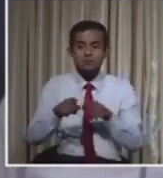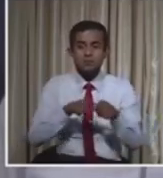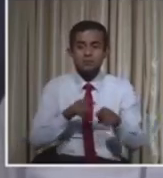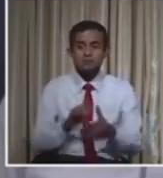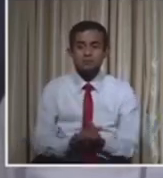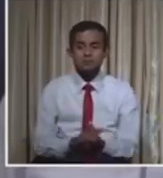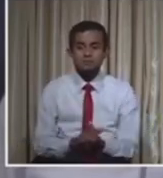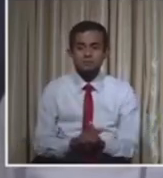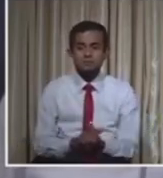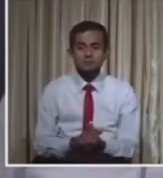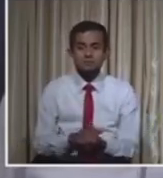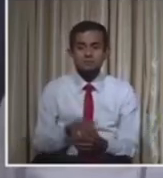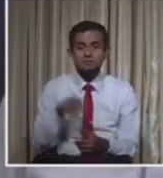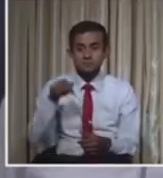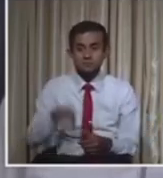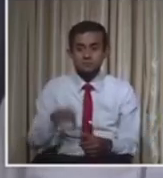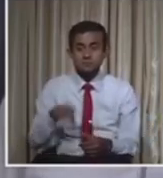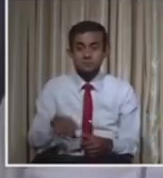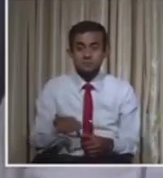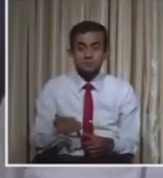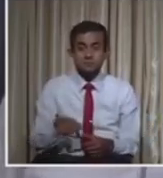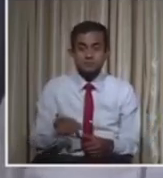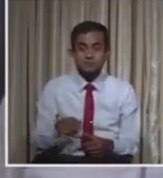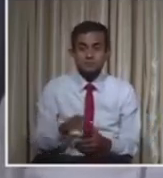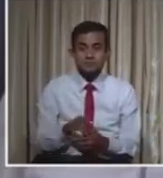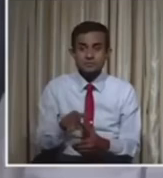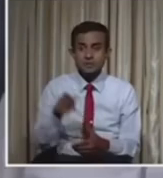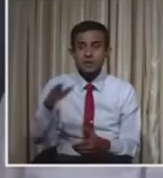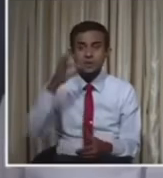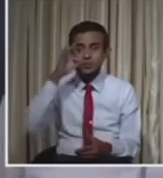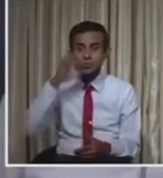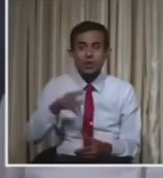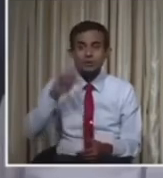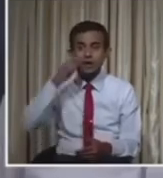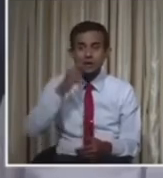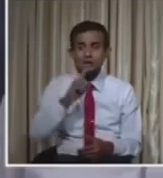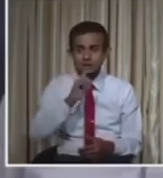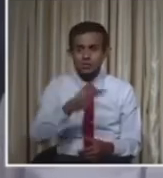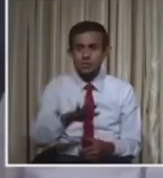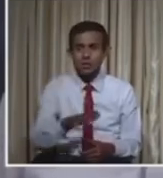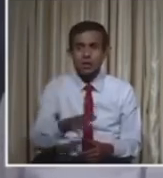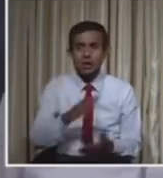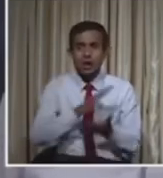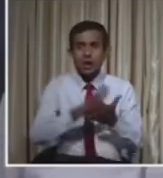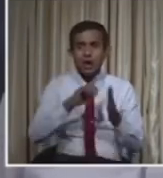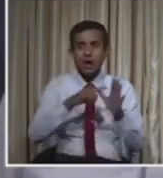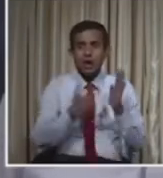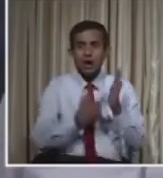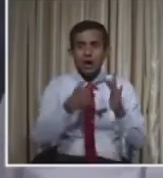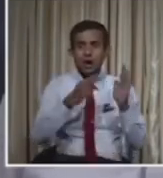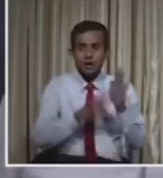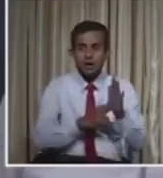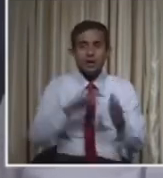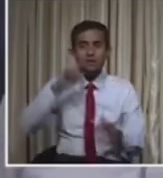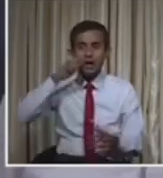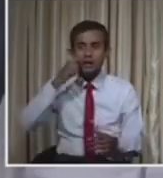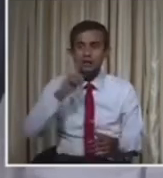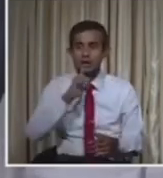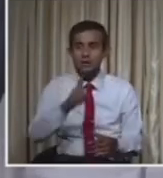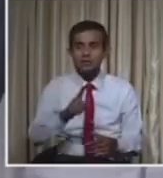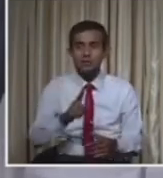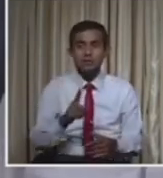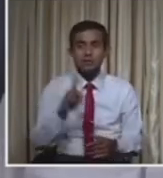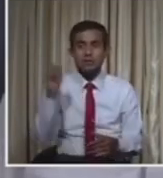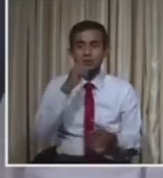කරගන්න දැන් දැන් අර අර පුතාට තාත්තා කිව්වනේ හරින් ප්‍රනාන්දුට තාත්තා කිව්වම කියන්න දුන්නේ